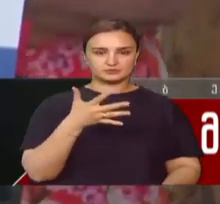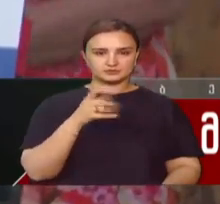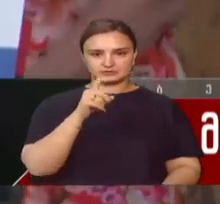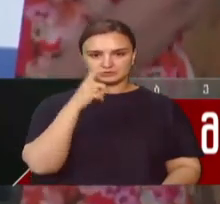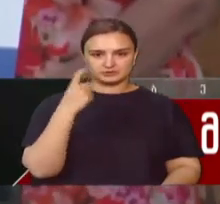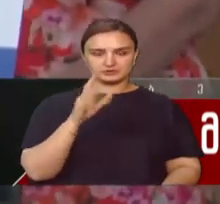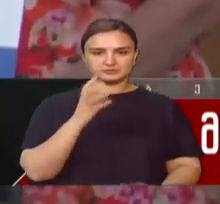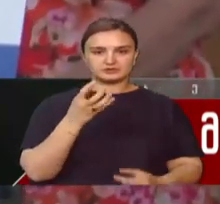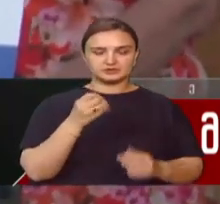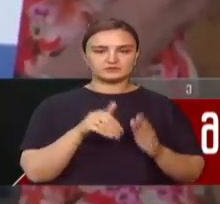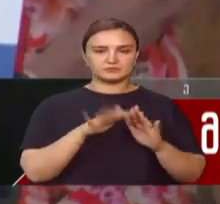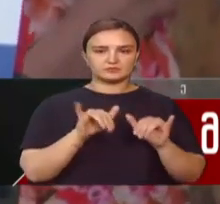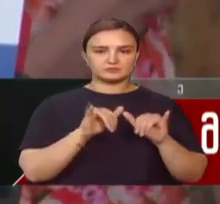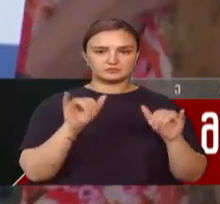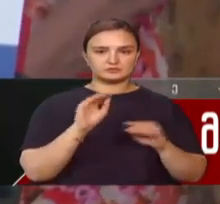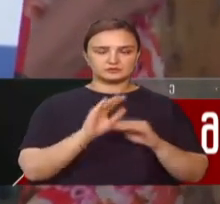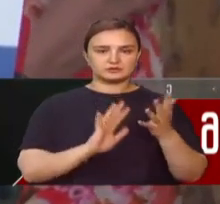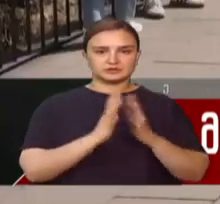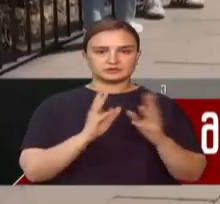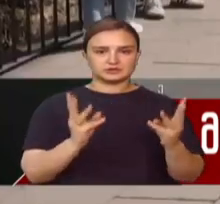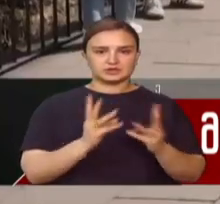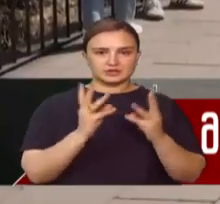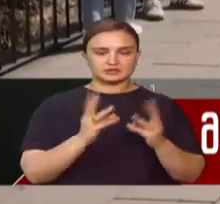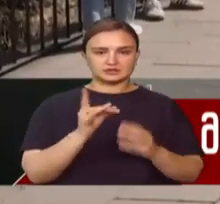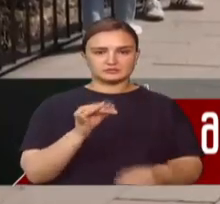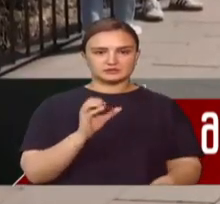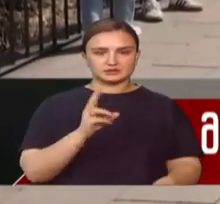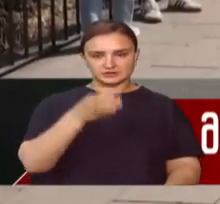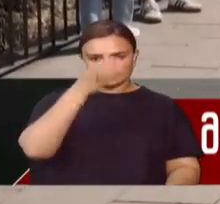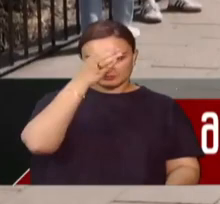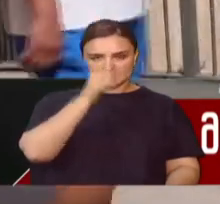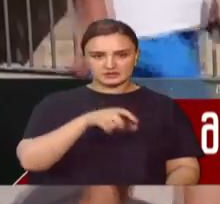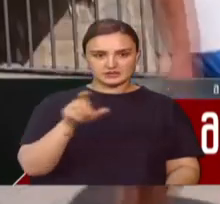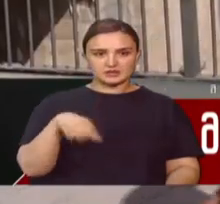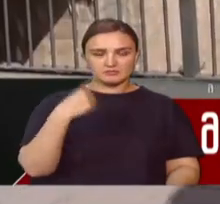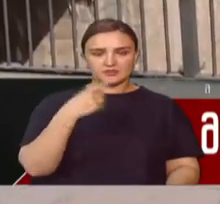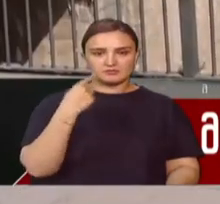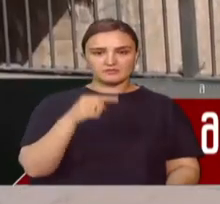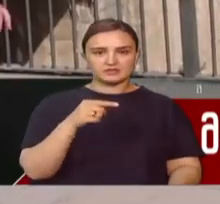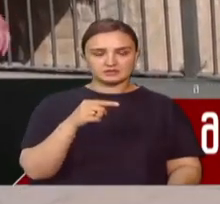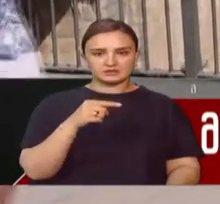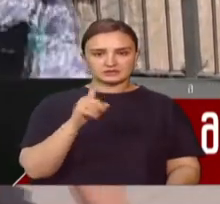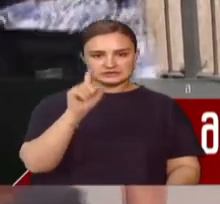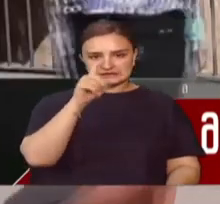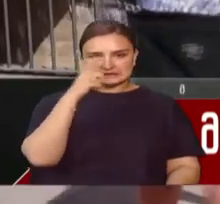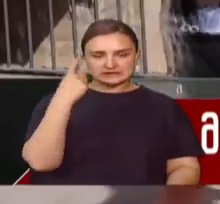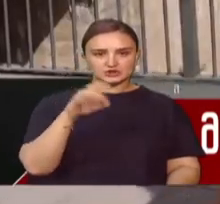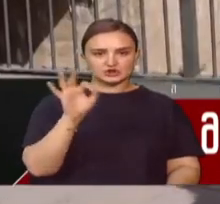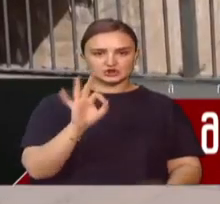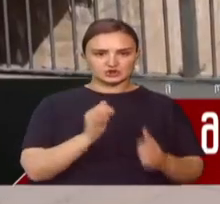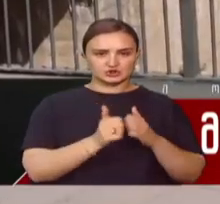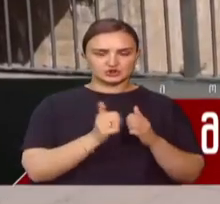მიაღწევს, რაც კიდევ უფრო გაზრდის ტყის ხანძრების რისკს. მეცნიერების თქმით, კლიმატის ცვლილებების გამო სითბური ტალღები უფრო ხშირი